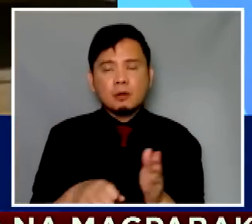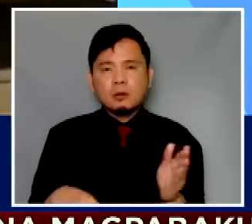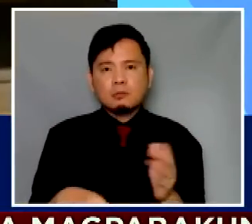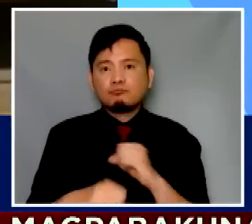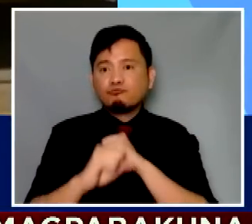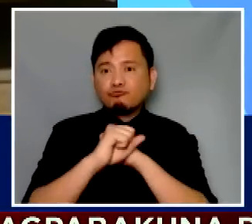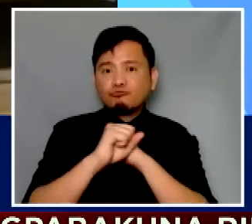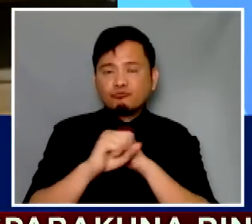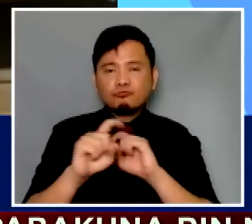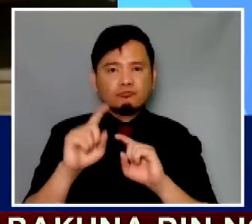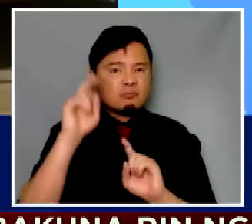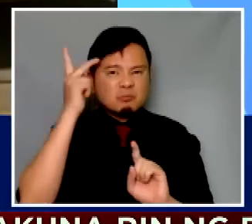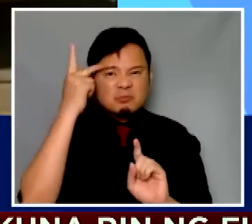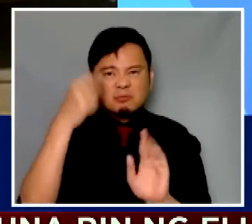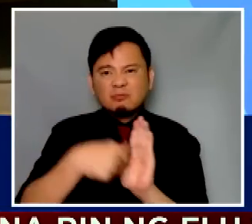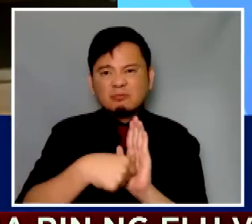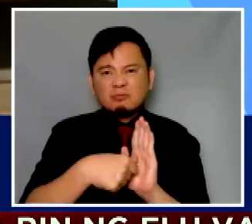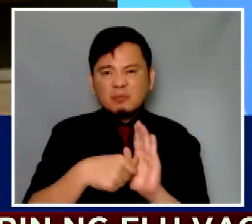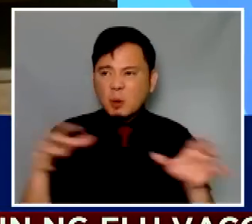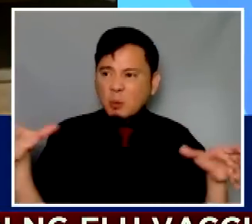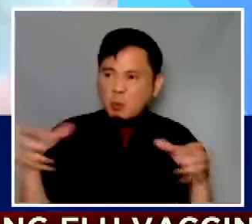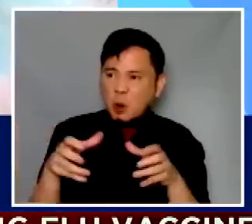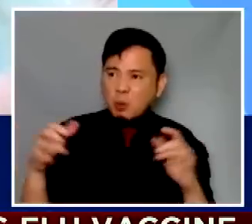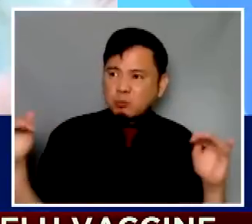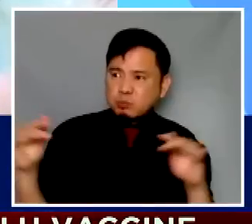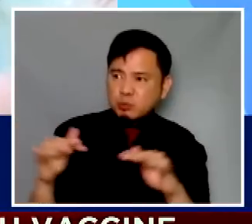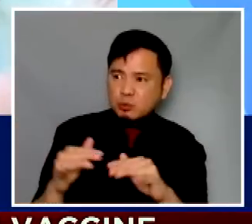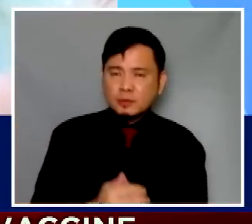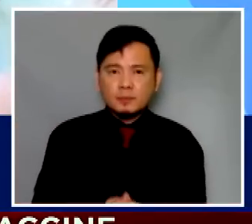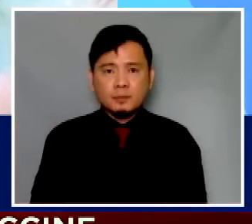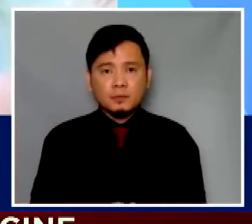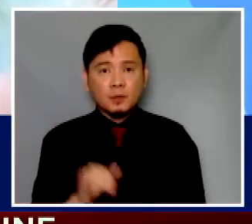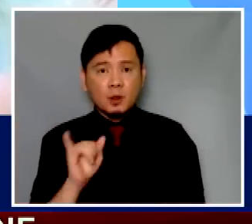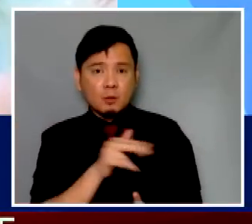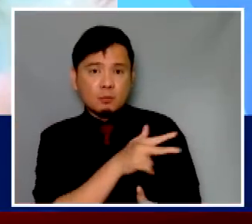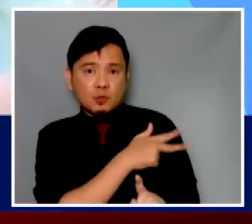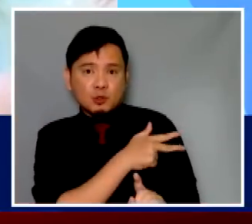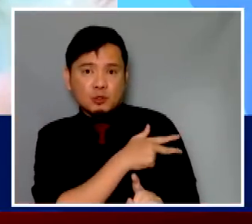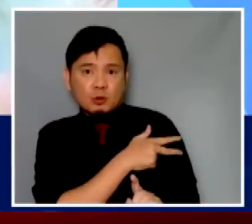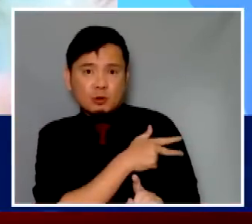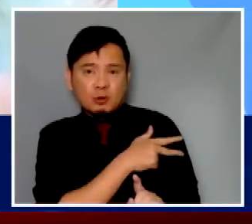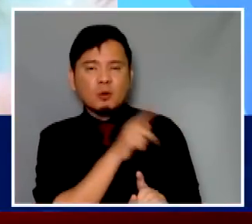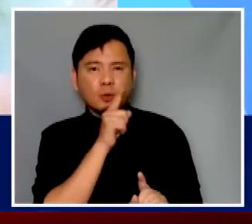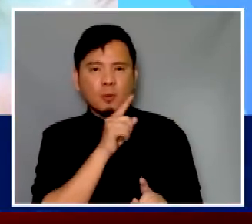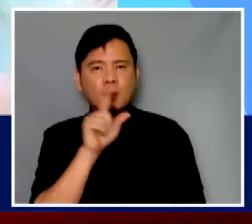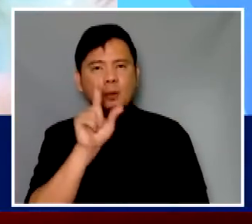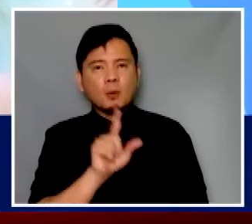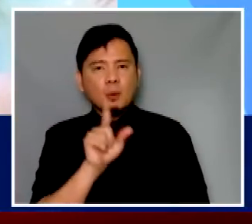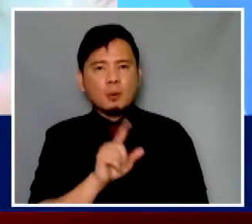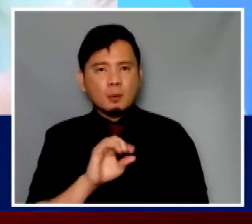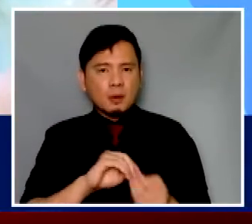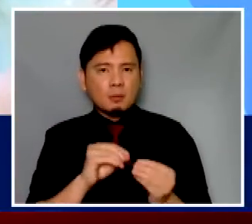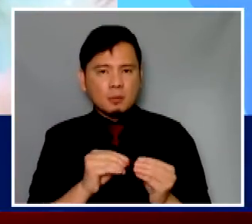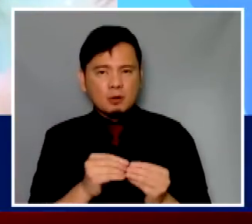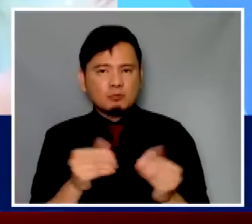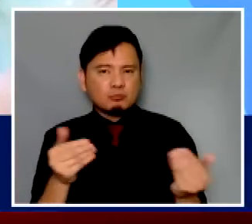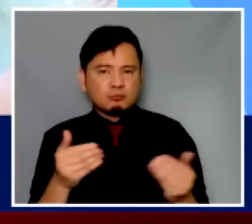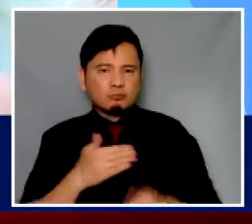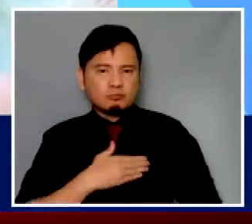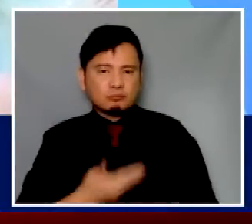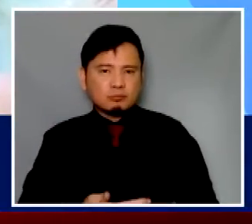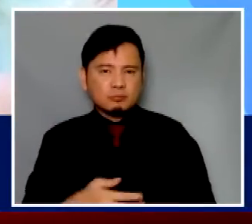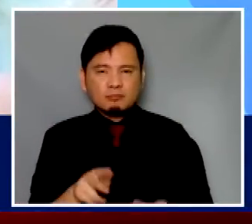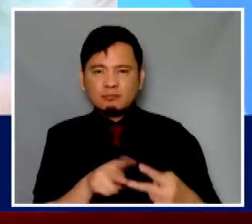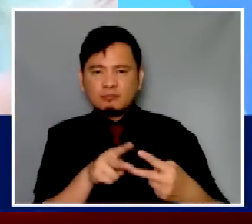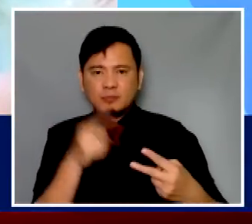And at the same time, yung booster uptake natin na medyo mababa. So these are the two main reasons, no?